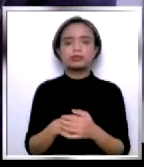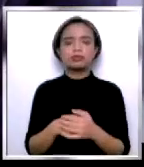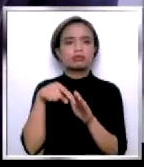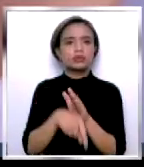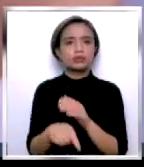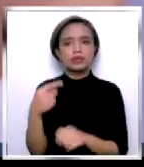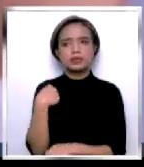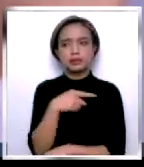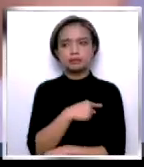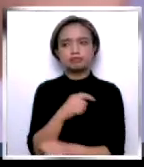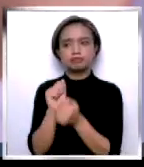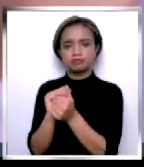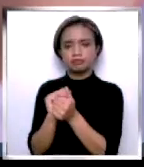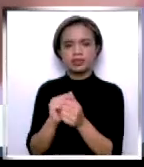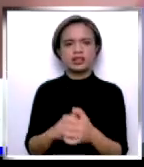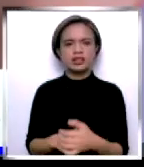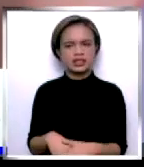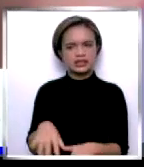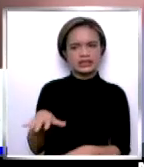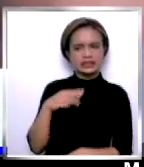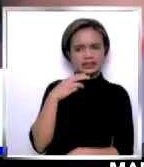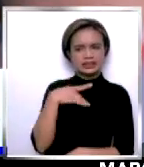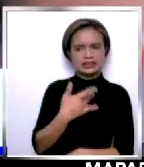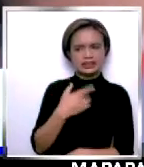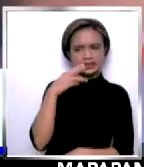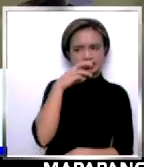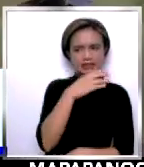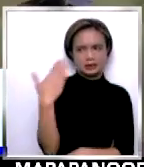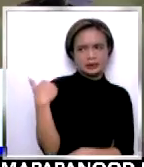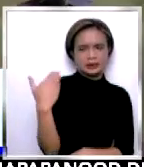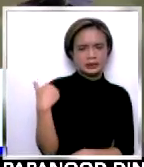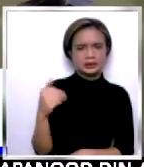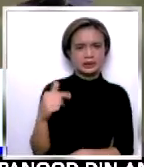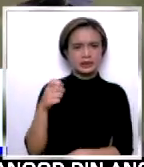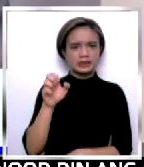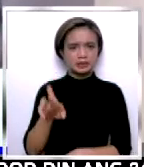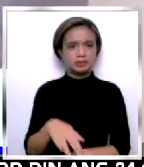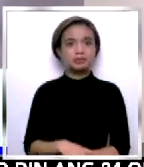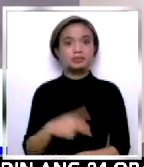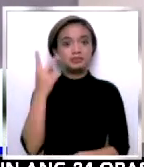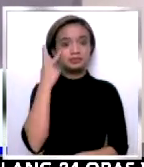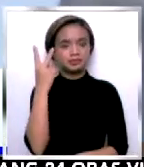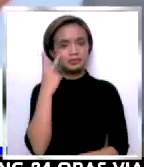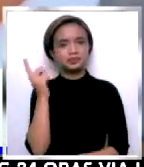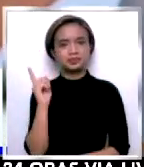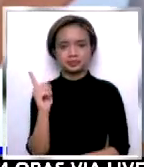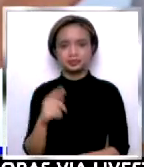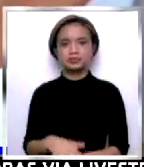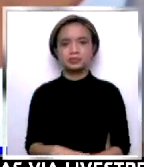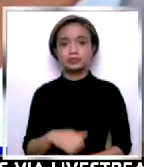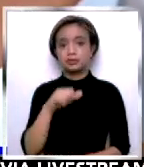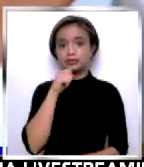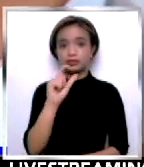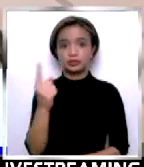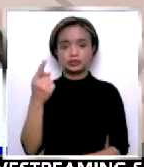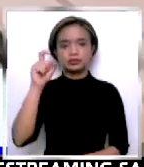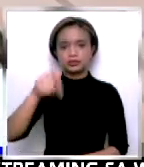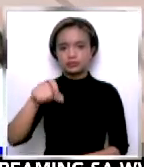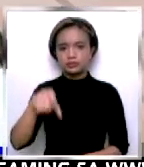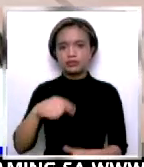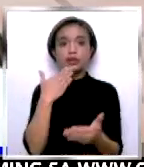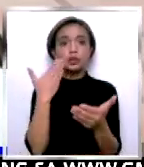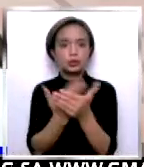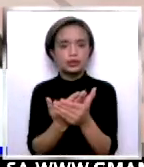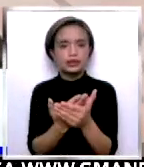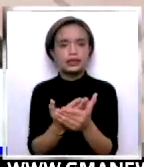dalawa. Naiilang ako pag tinatawag niya akong sir. Take it from good boy himself. Hindi lang siya dapat ang good. Kaya sabi